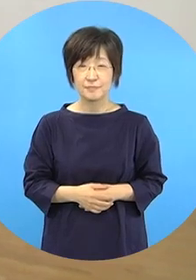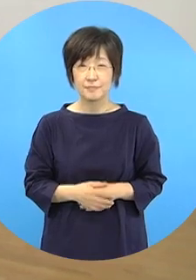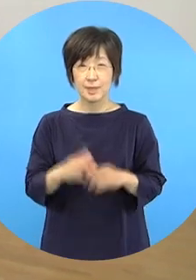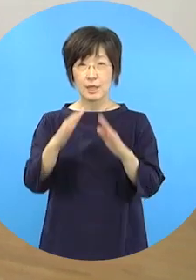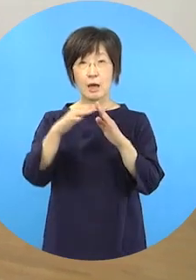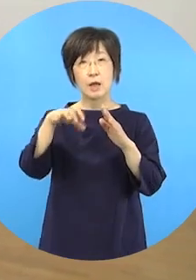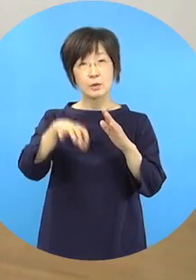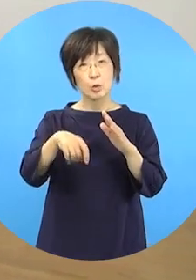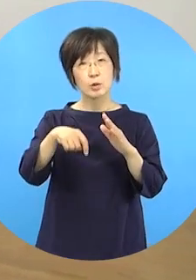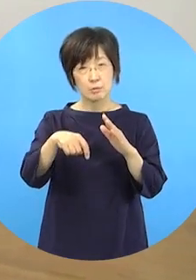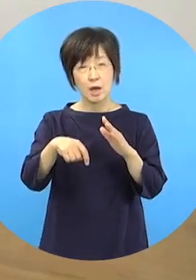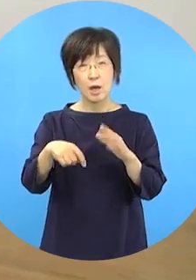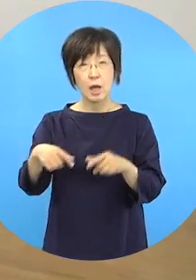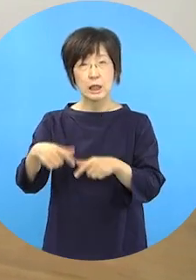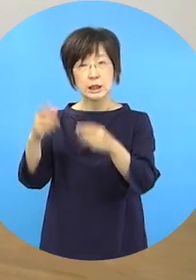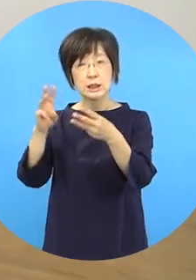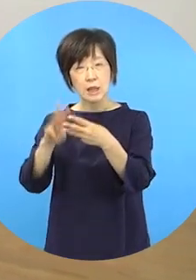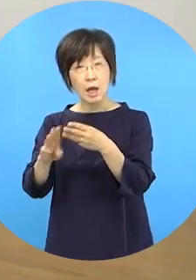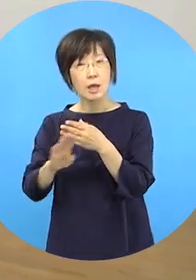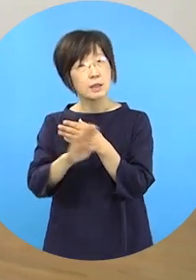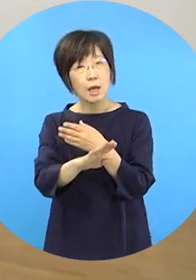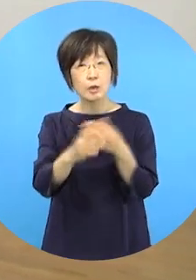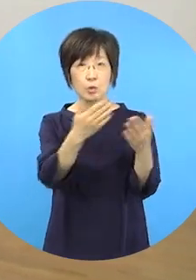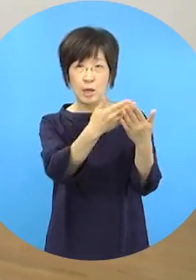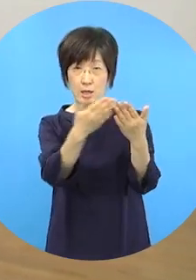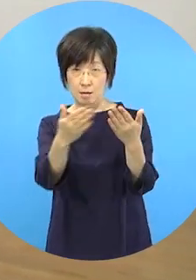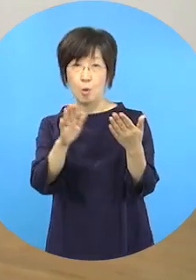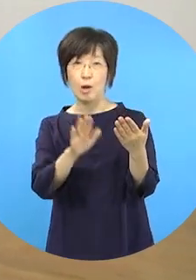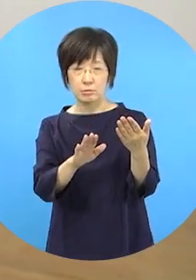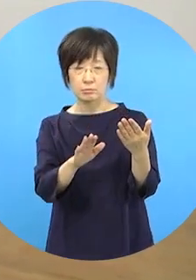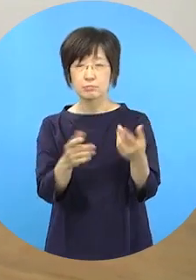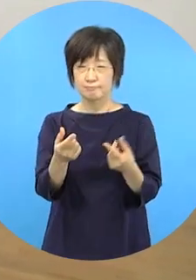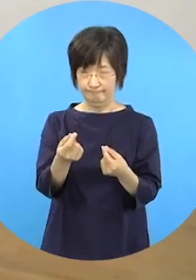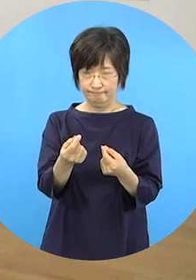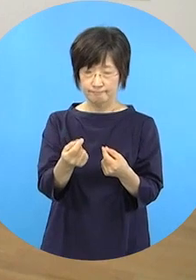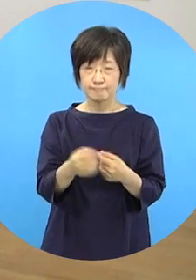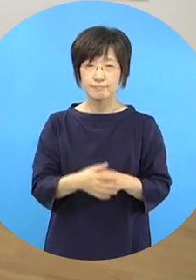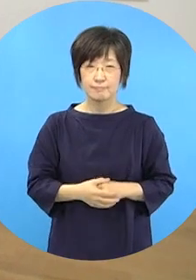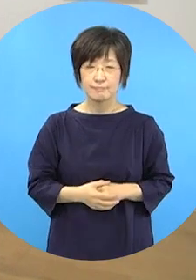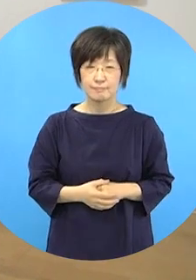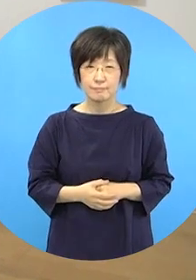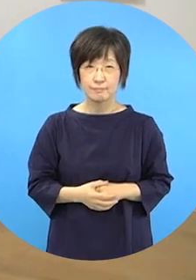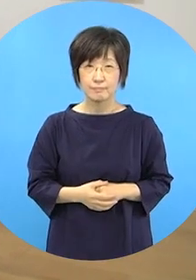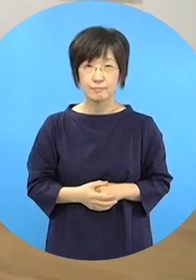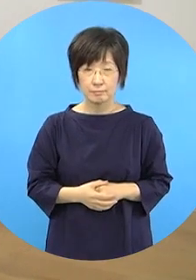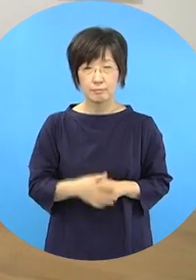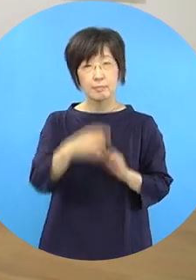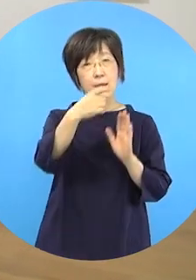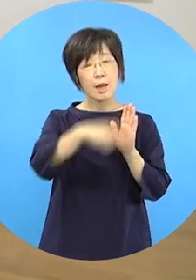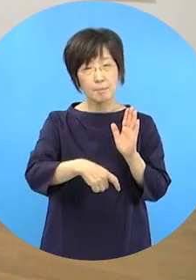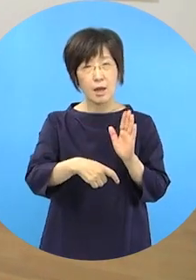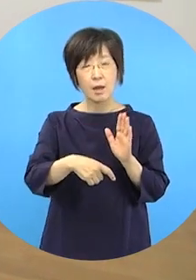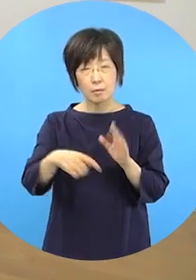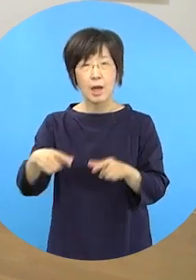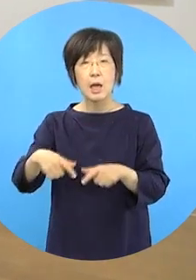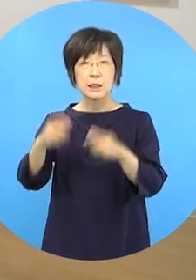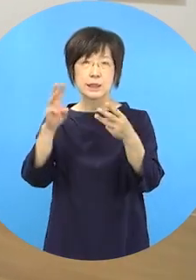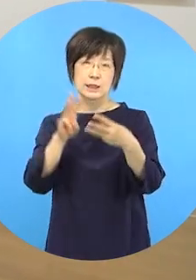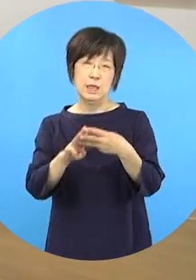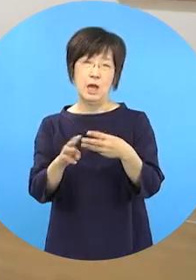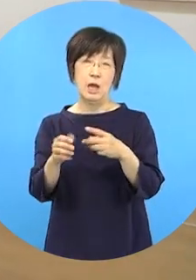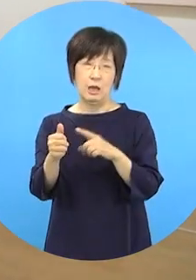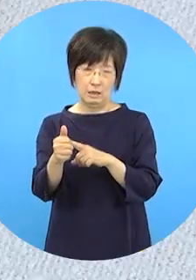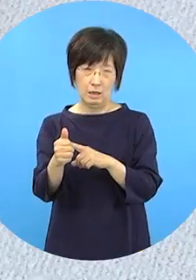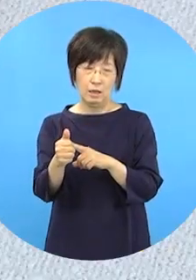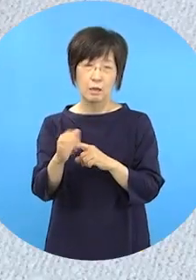会場には木田金次郎以外の作品も並んでますね。 はい、そうなんです。今回の大きなテーマ、もちろん木田金次郎は中心なん